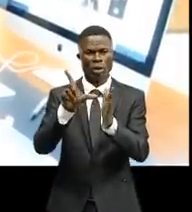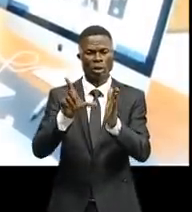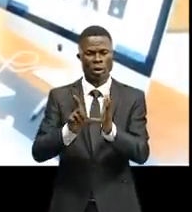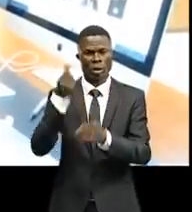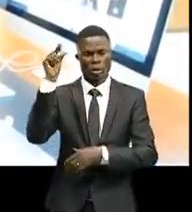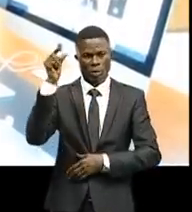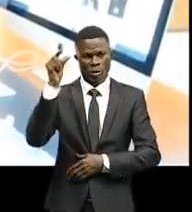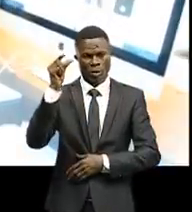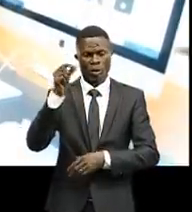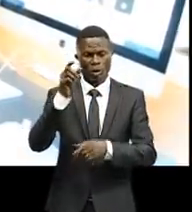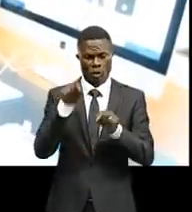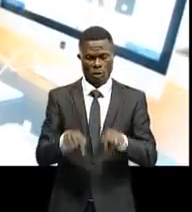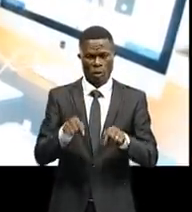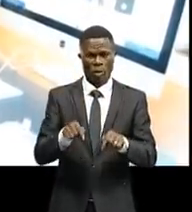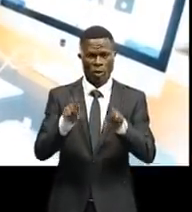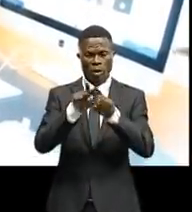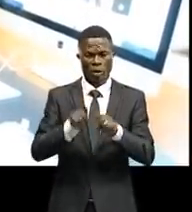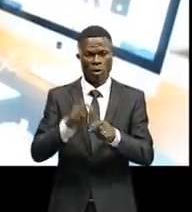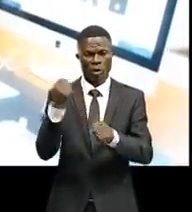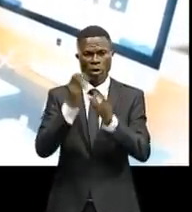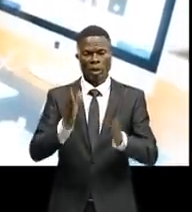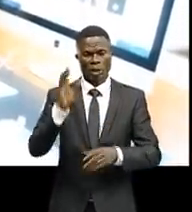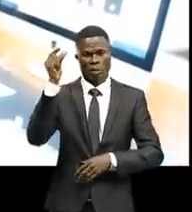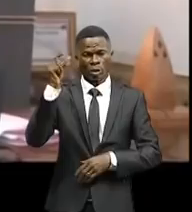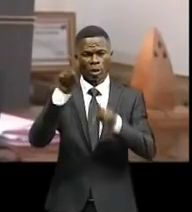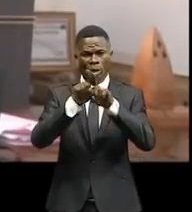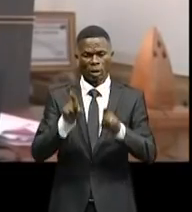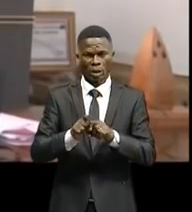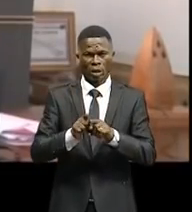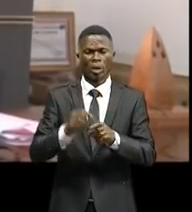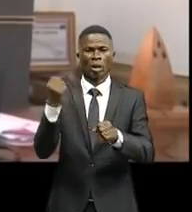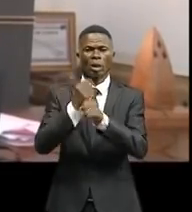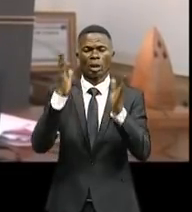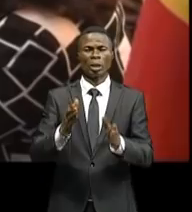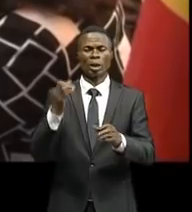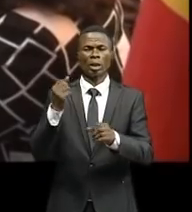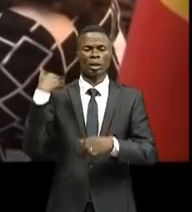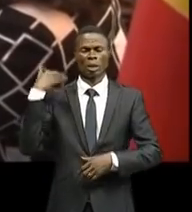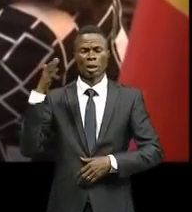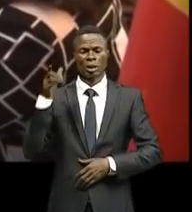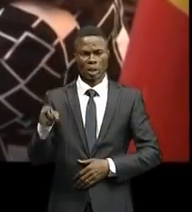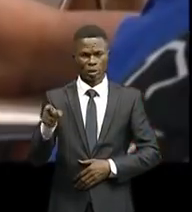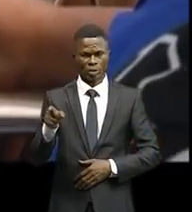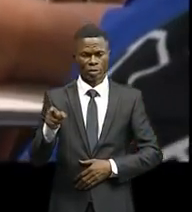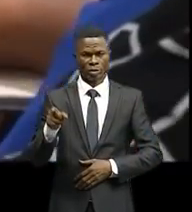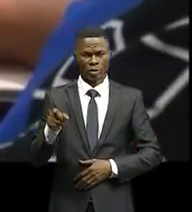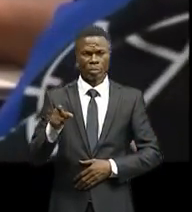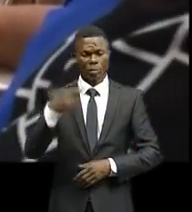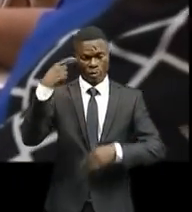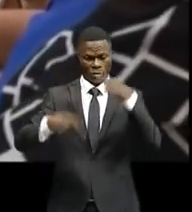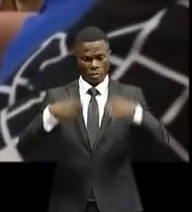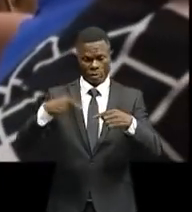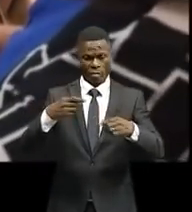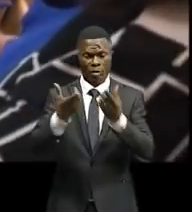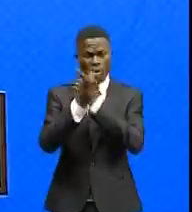législation minière en vigueur, tant par les opérateurs miniers que par les agents et fonctionnaires de l'État. Après débat